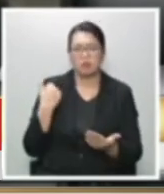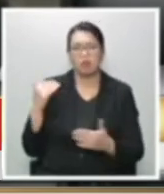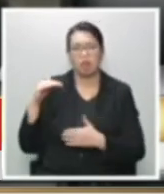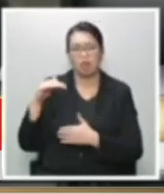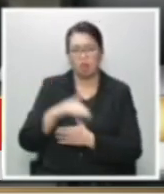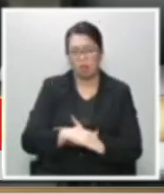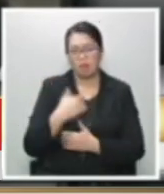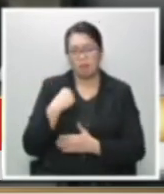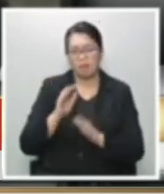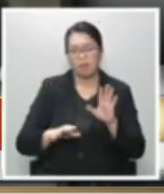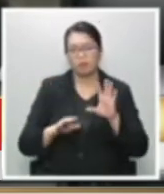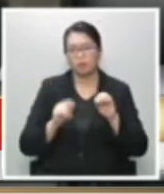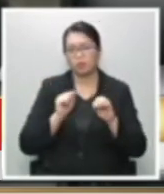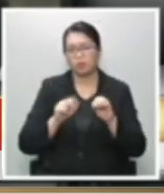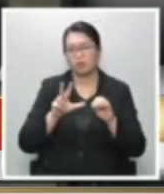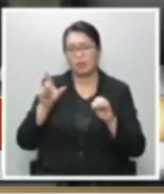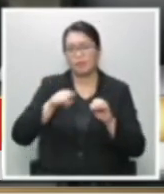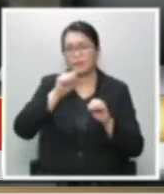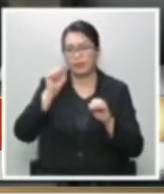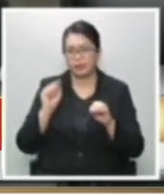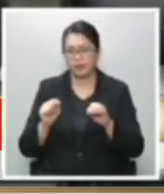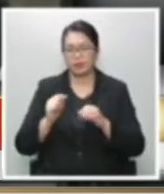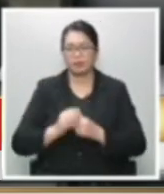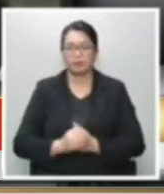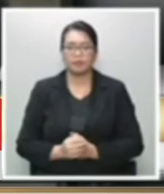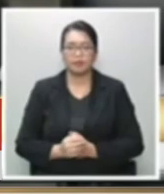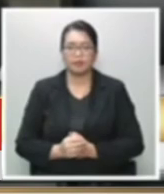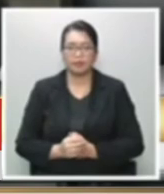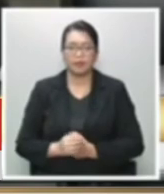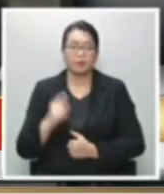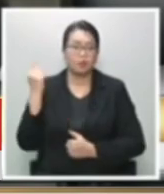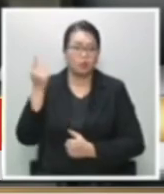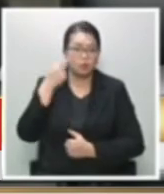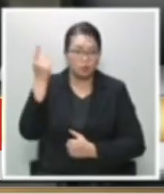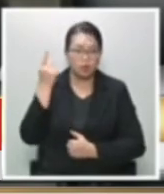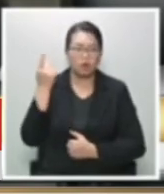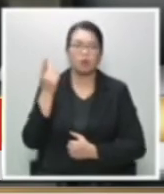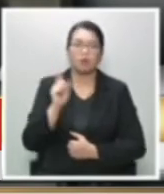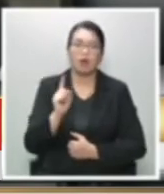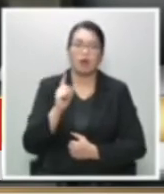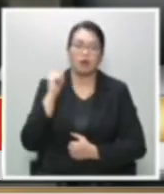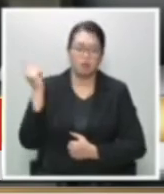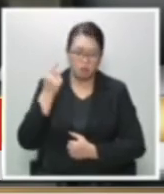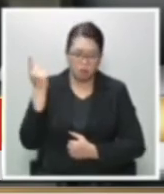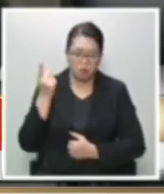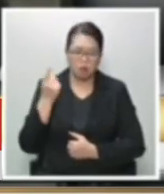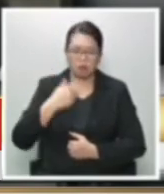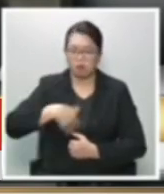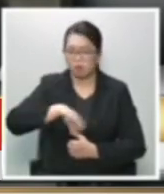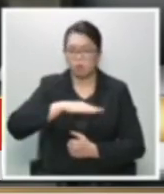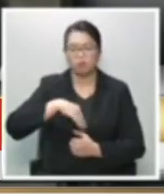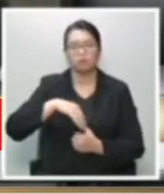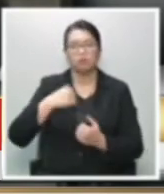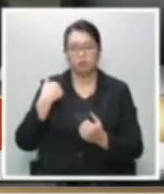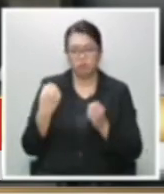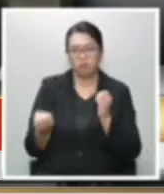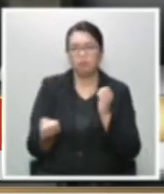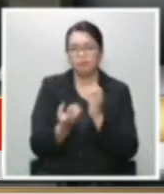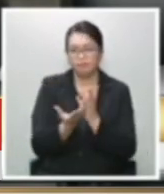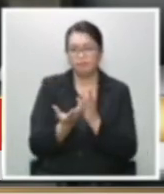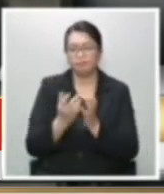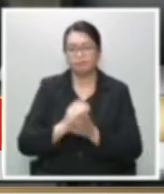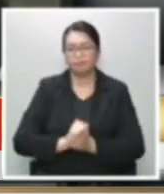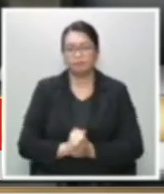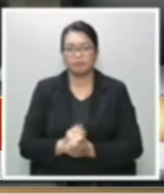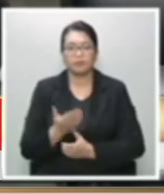ประมาณร้อยละ 0.3 ในปีนี้เนื่องจากการท่องเที่ยวมีสัดส่วนต่อผลิตภัณฑ์มวลรวมในประเทศประมาณร้อยละ 17จึ